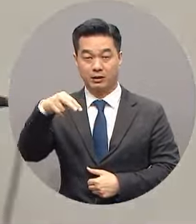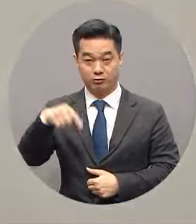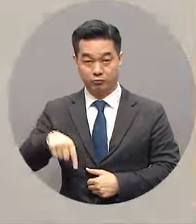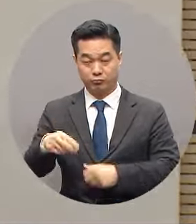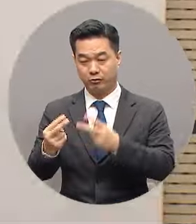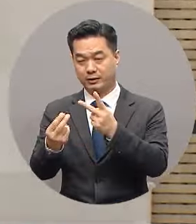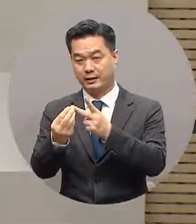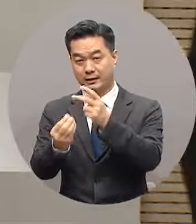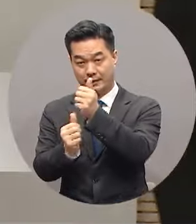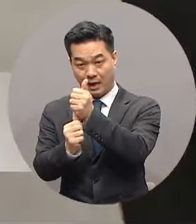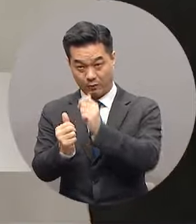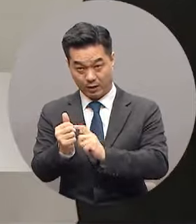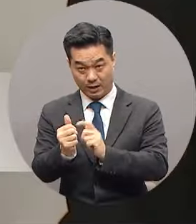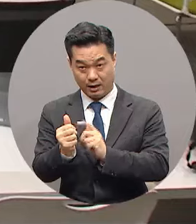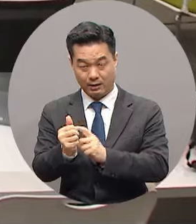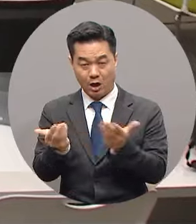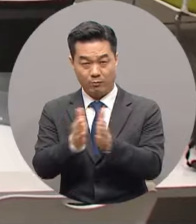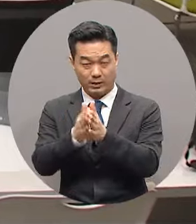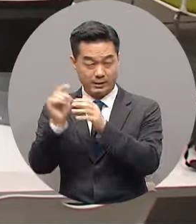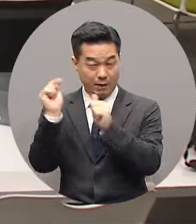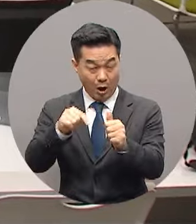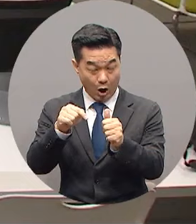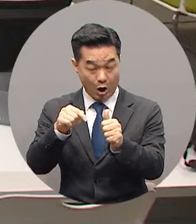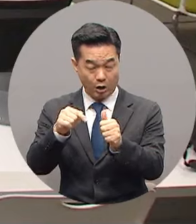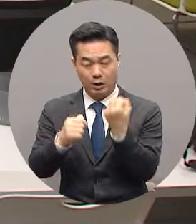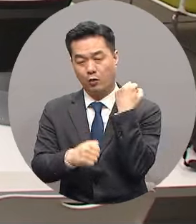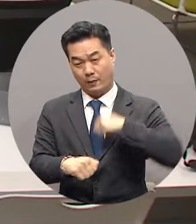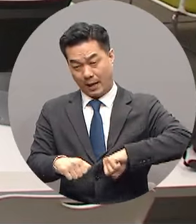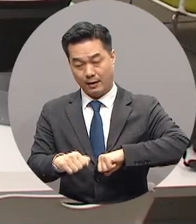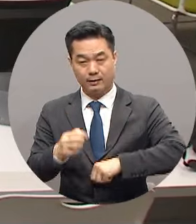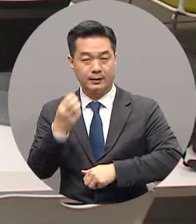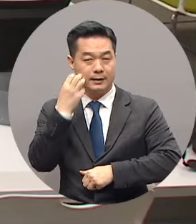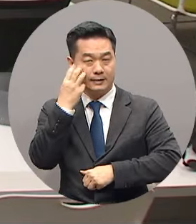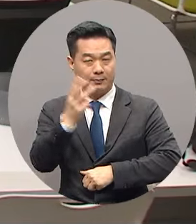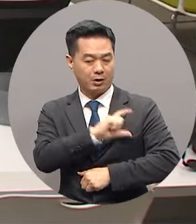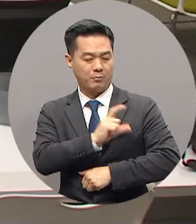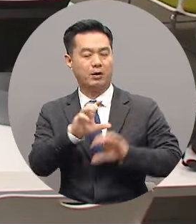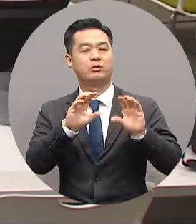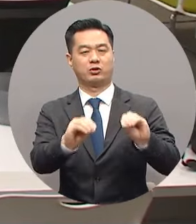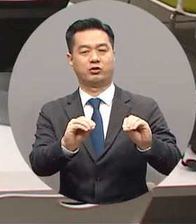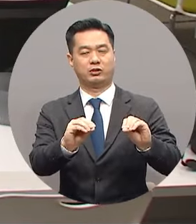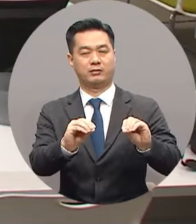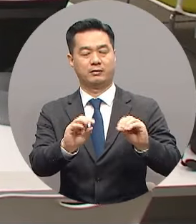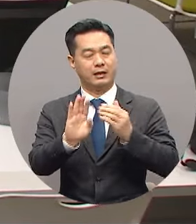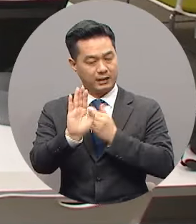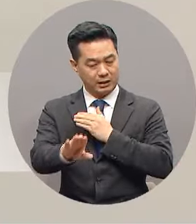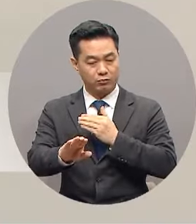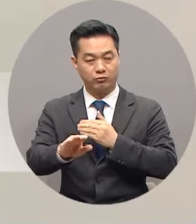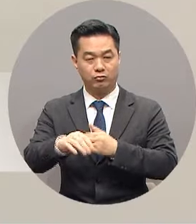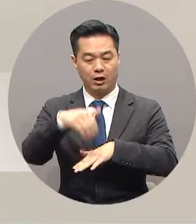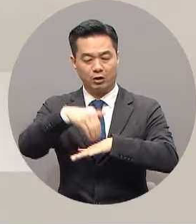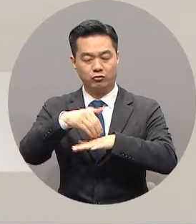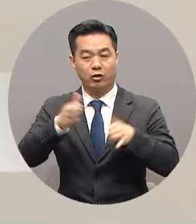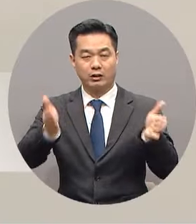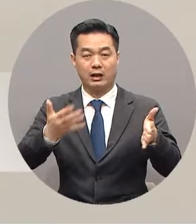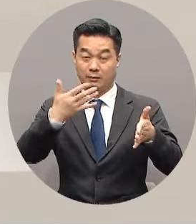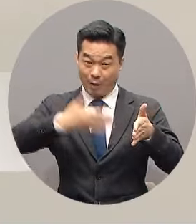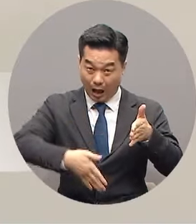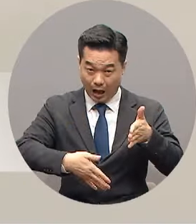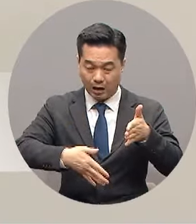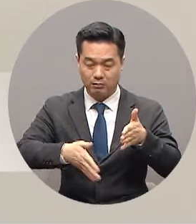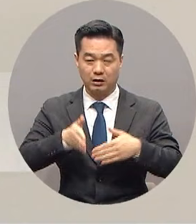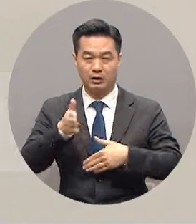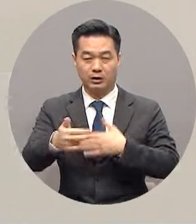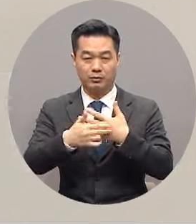업무 개시 명령을 위반하면 최소 3개월의 면허 정지 처분이 불가피하고 이후 수련 기간을 충족하지 못하면 전문의